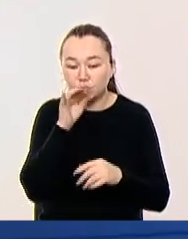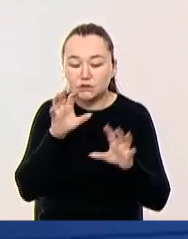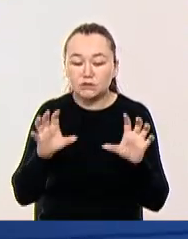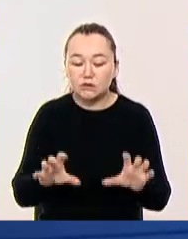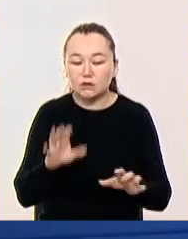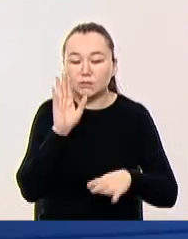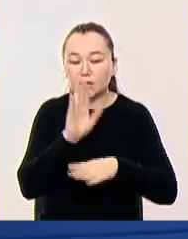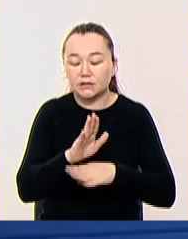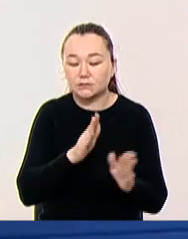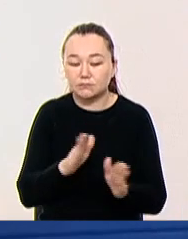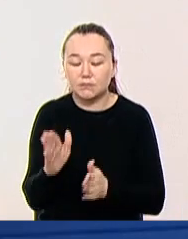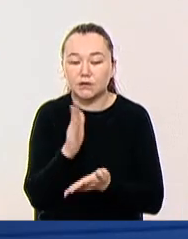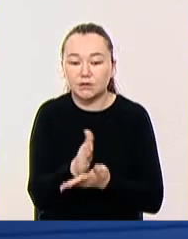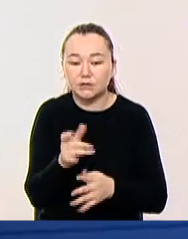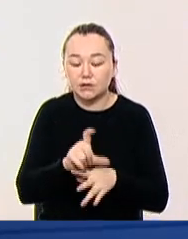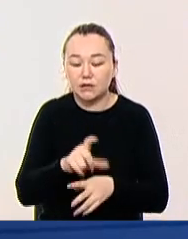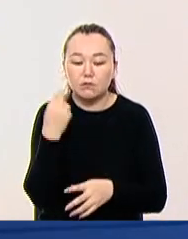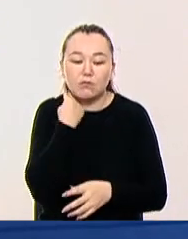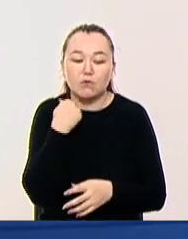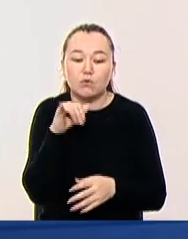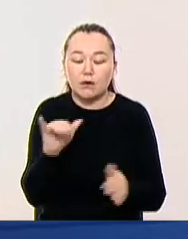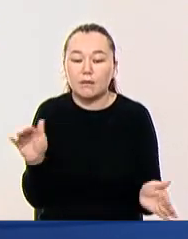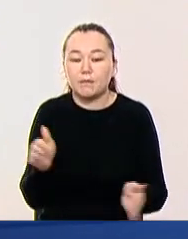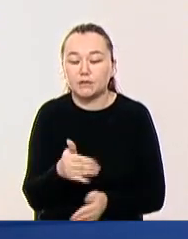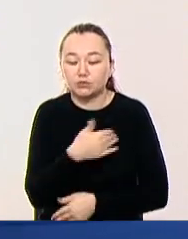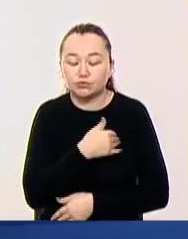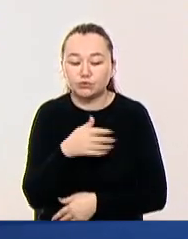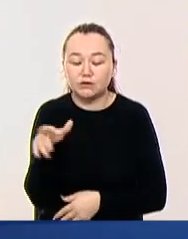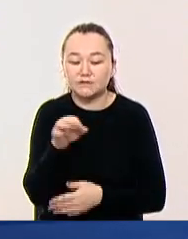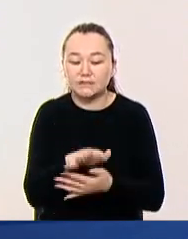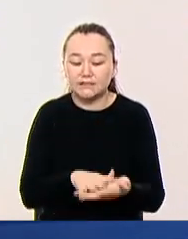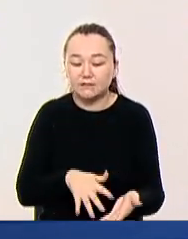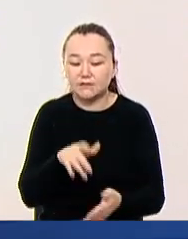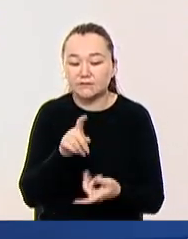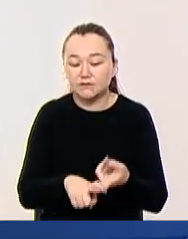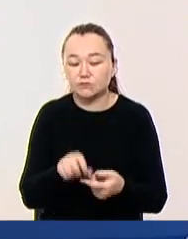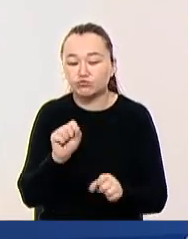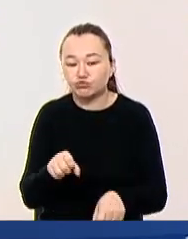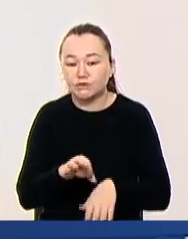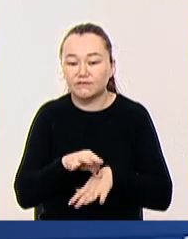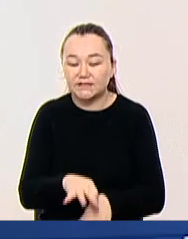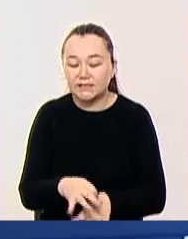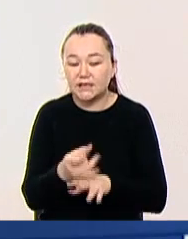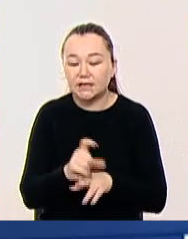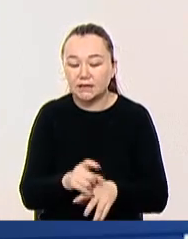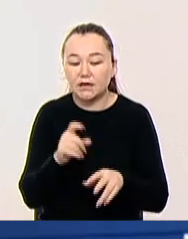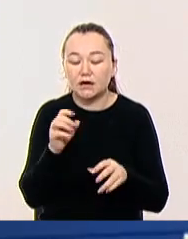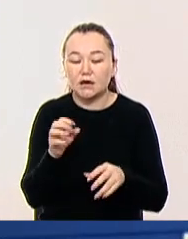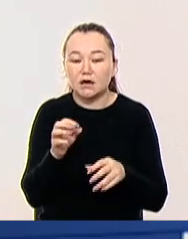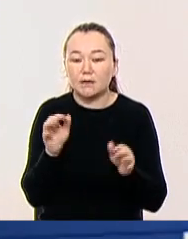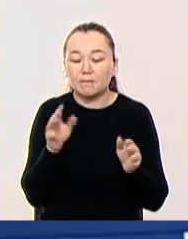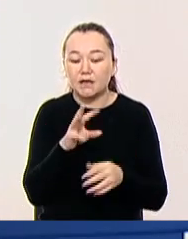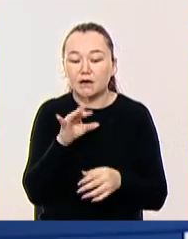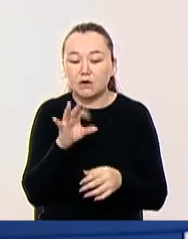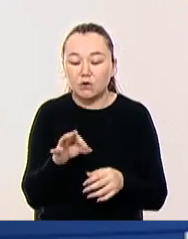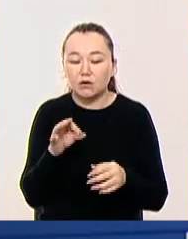belgilenen. Qazır borç yüktümesin azaytu qarz alışlarının ötünüşü boyunşa jürgizilu mümkün. Bu rette mikrokarjılıq uyumdar